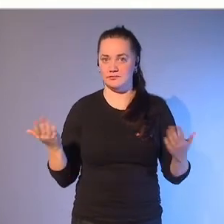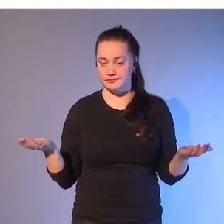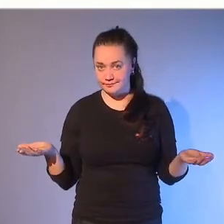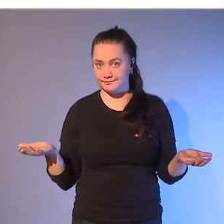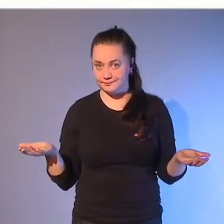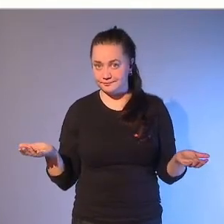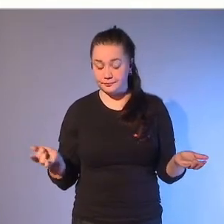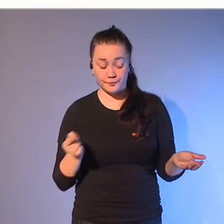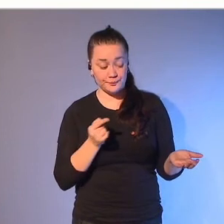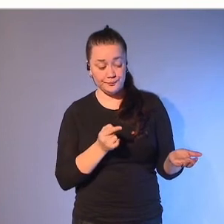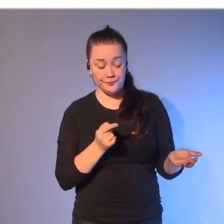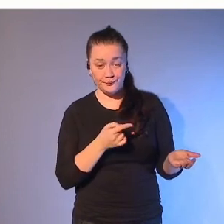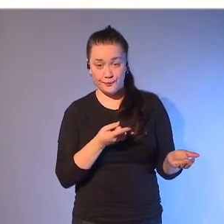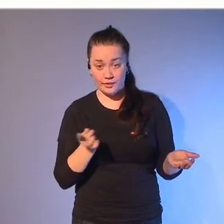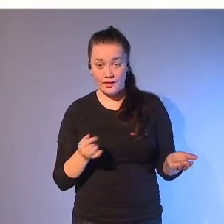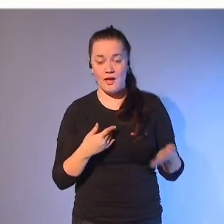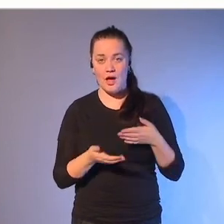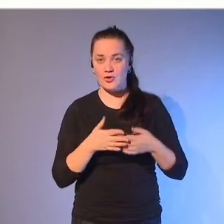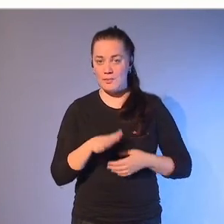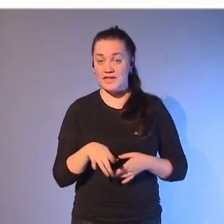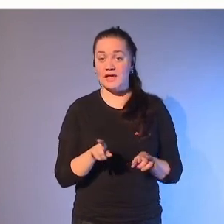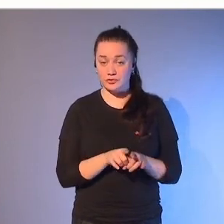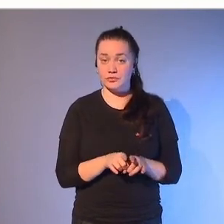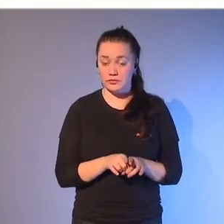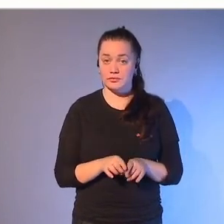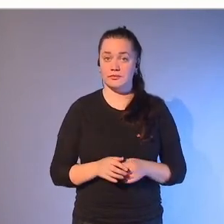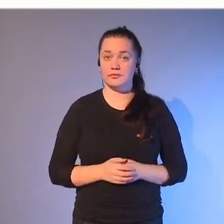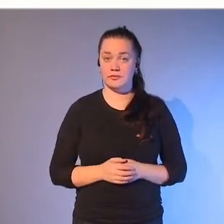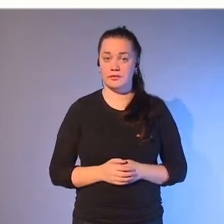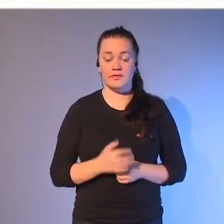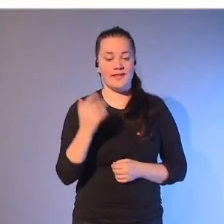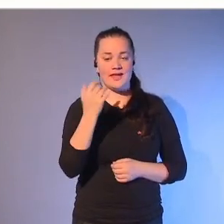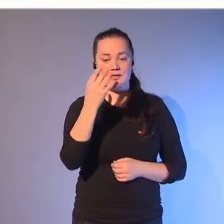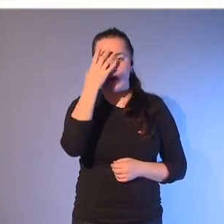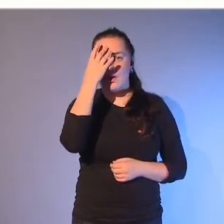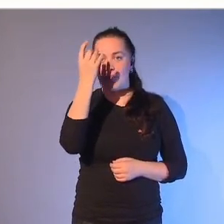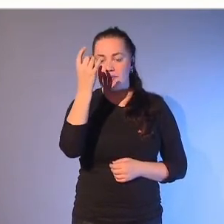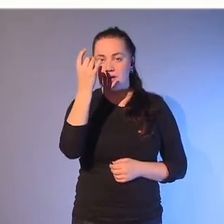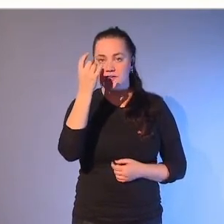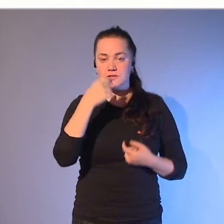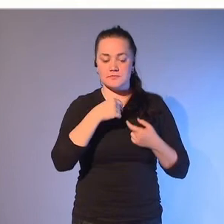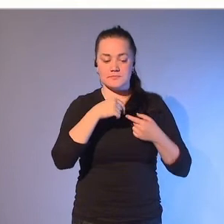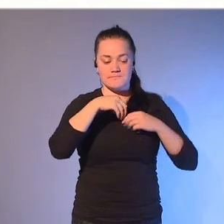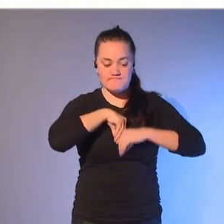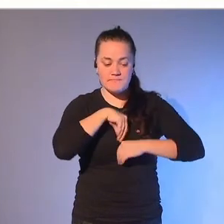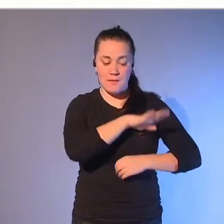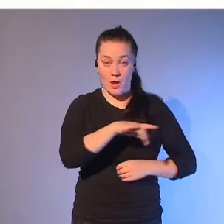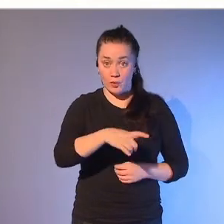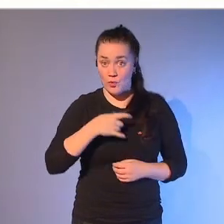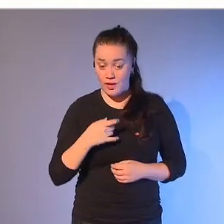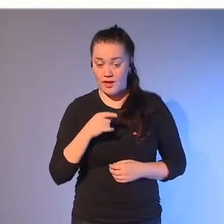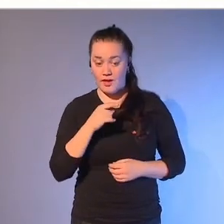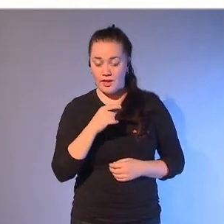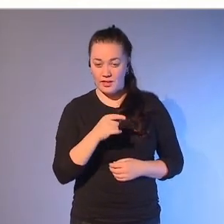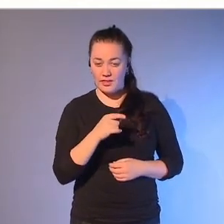om at det er sånn at den digitale kompetansen hos barn og unge, den er